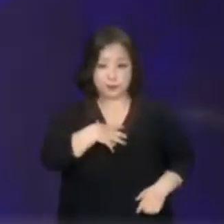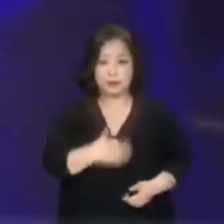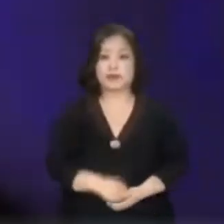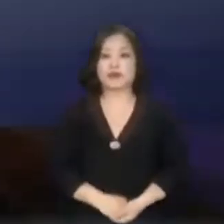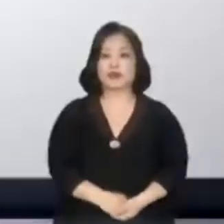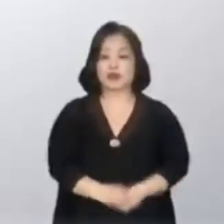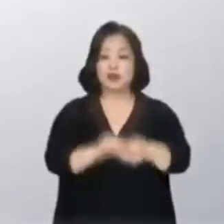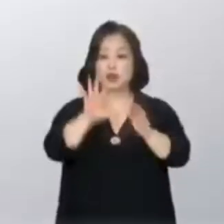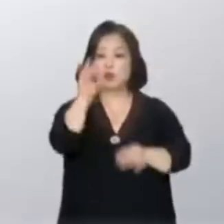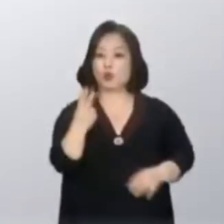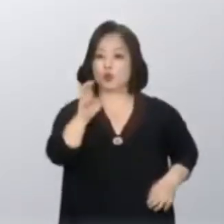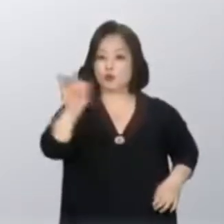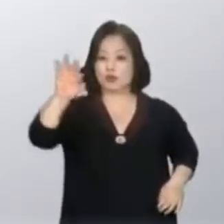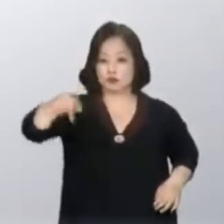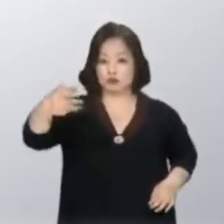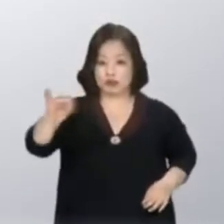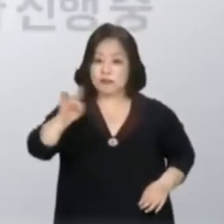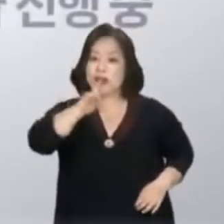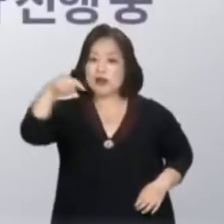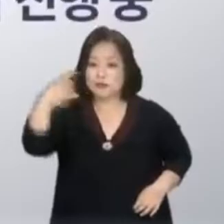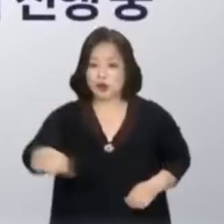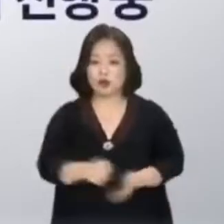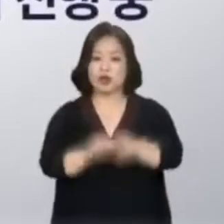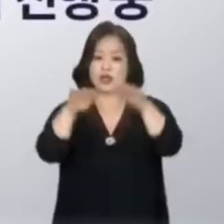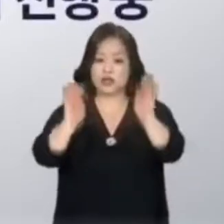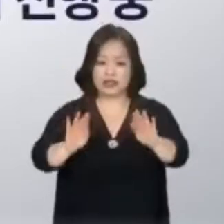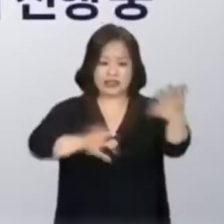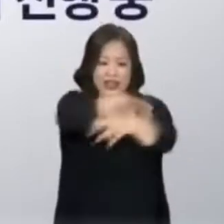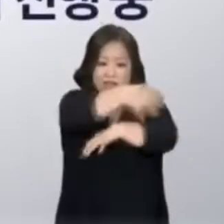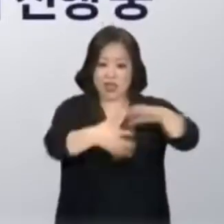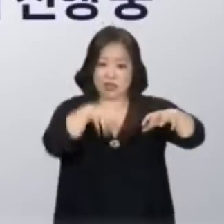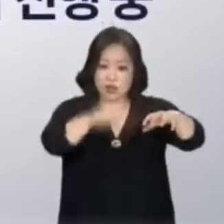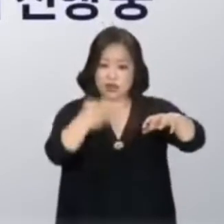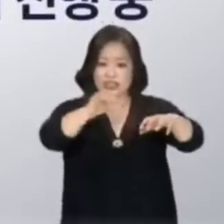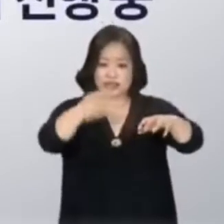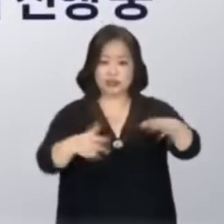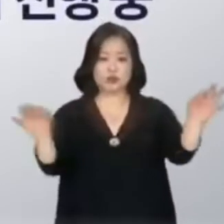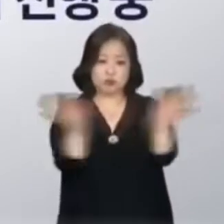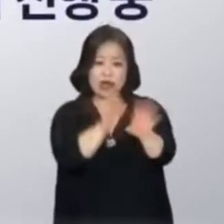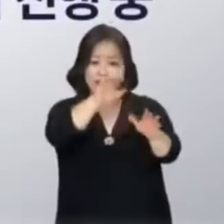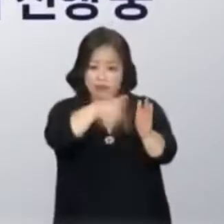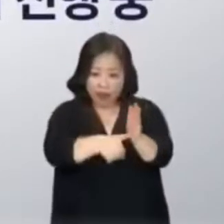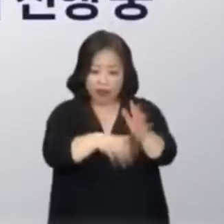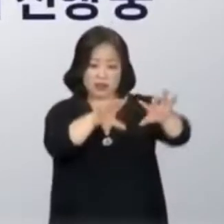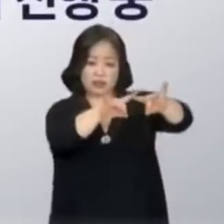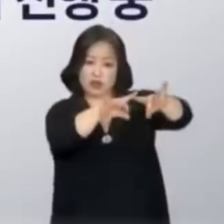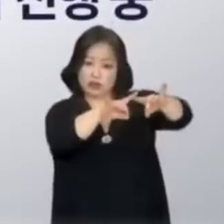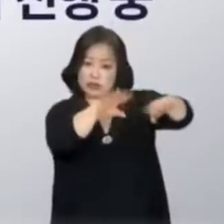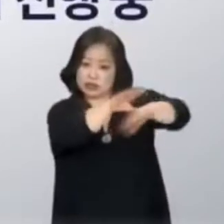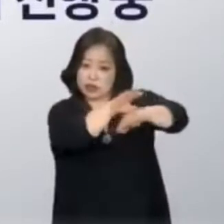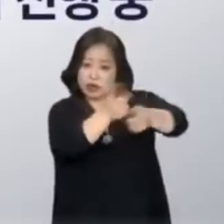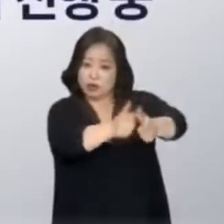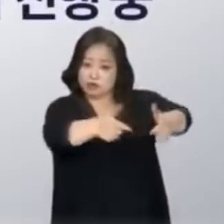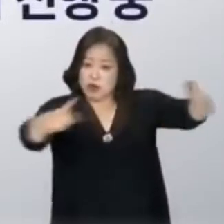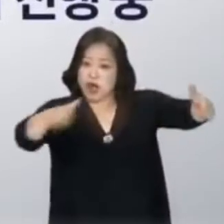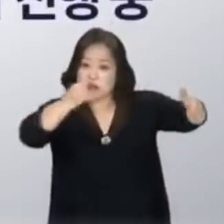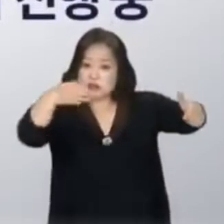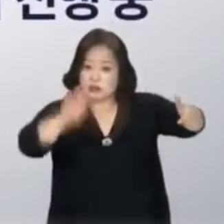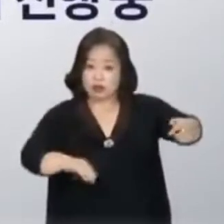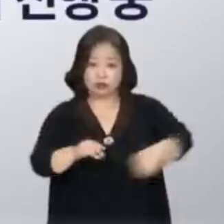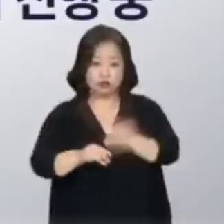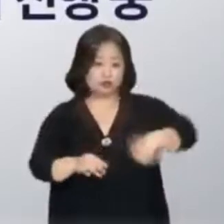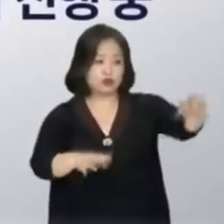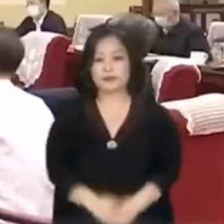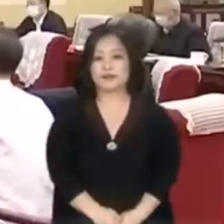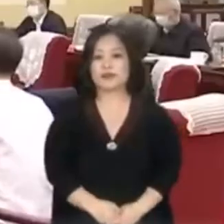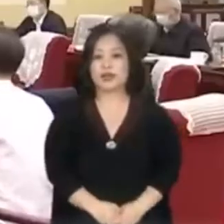食日本的市场。专家分析，在全球减碳脱碳的潮流下，动力电气化已成发展趋势，中国似乎想